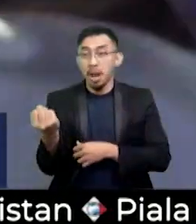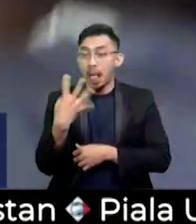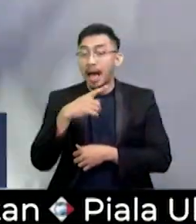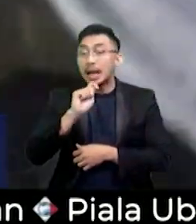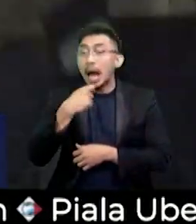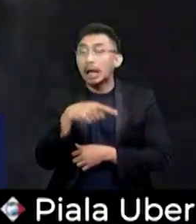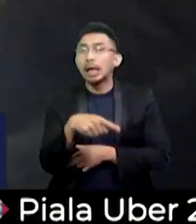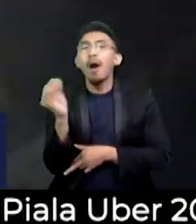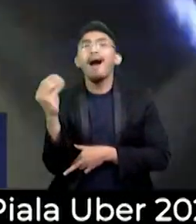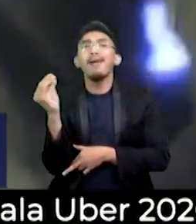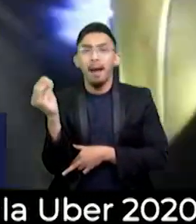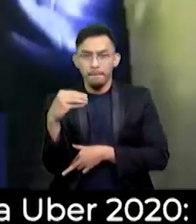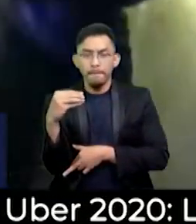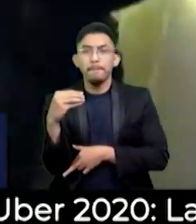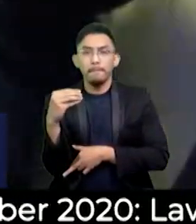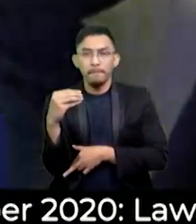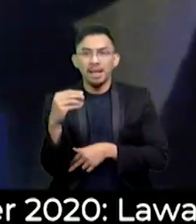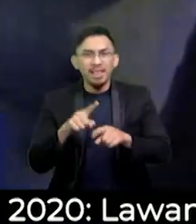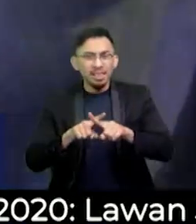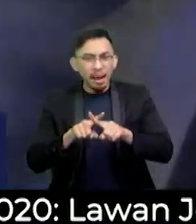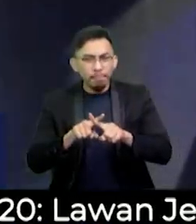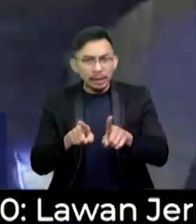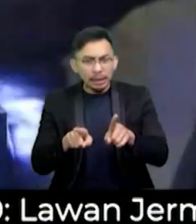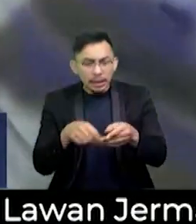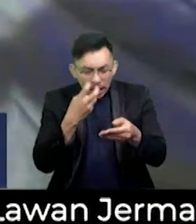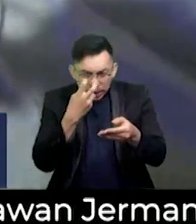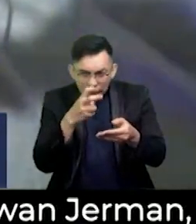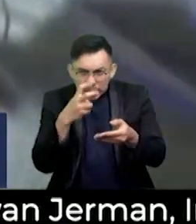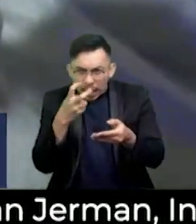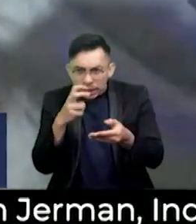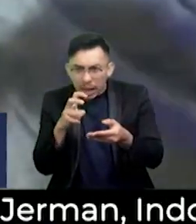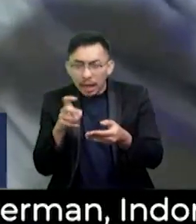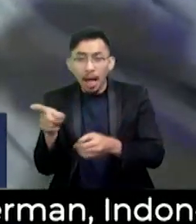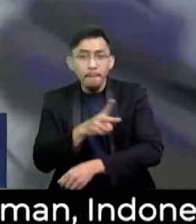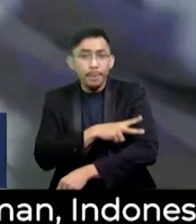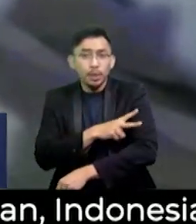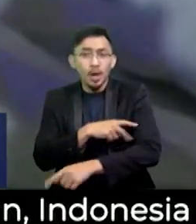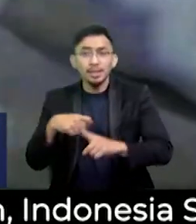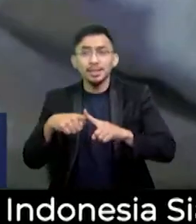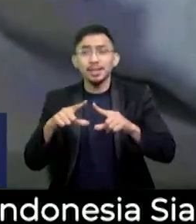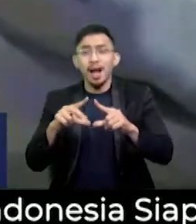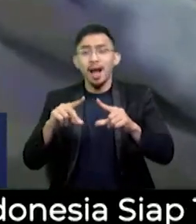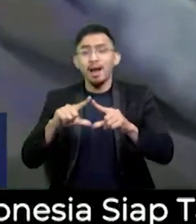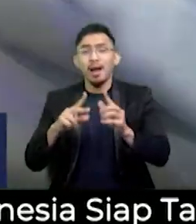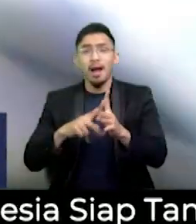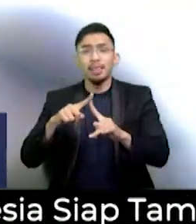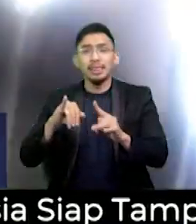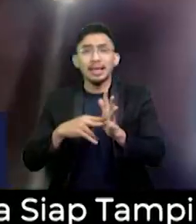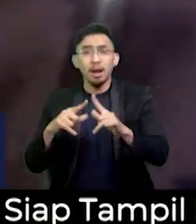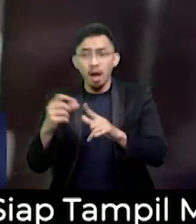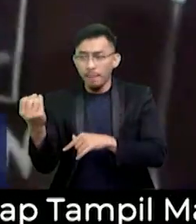adalah daging ayam dan muda sini identifikasi petugas karantina daging beku yang diangkut dalam truk adalah daging celeng